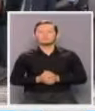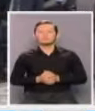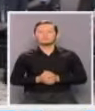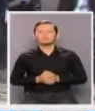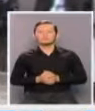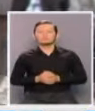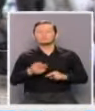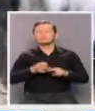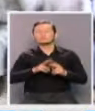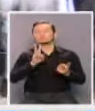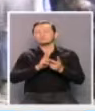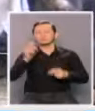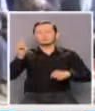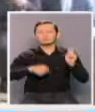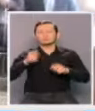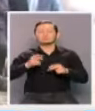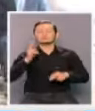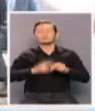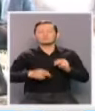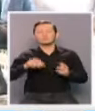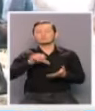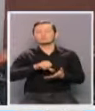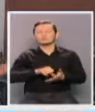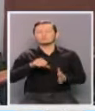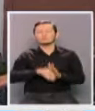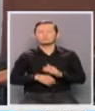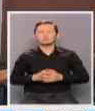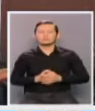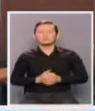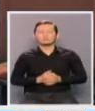На встрече был дан концерт, организованный местными артистами.